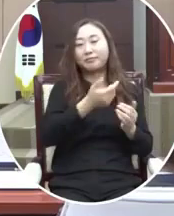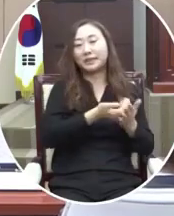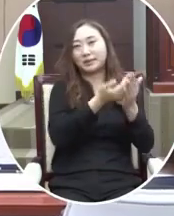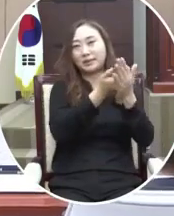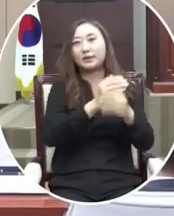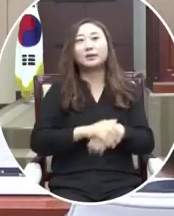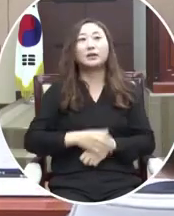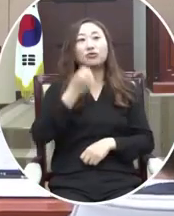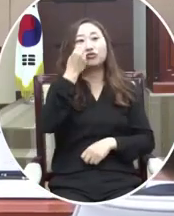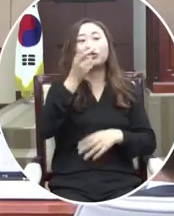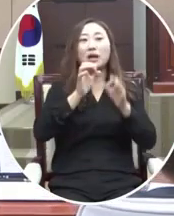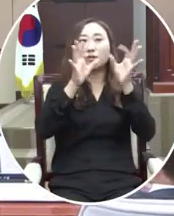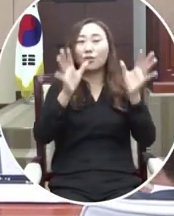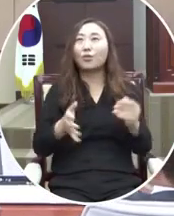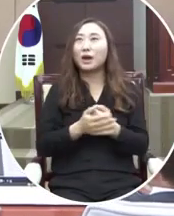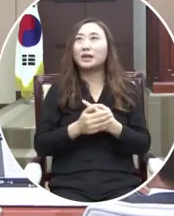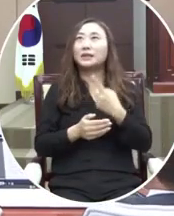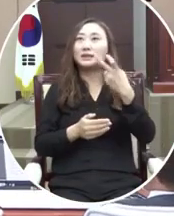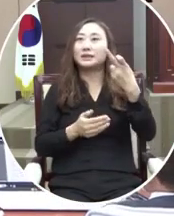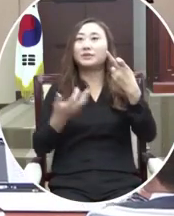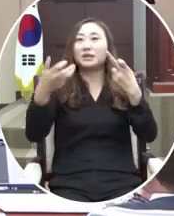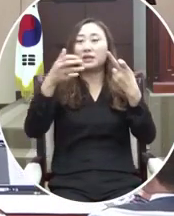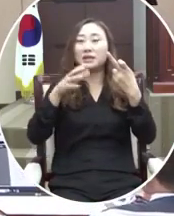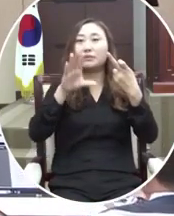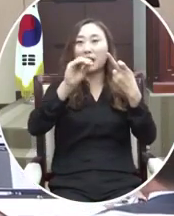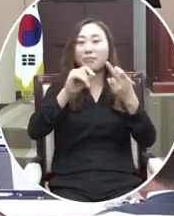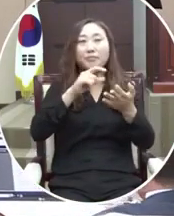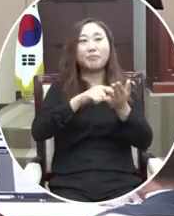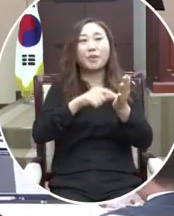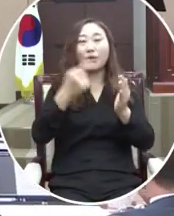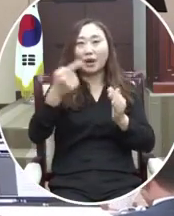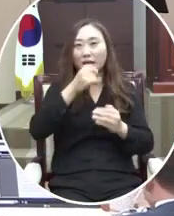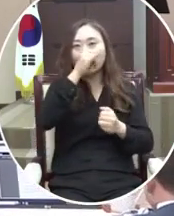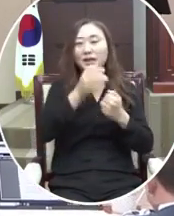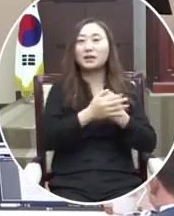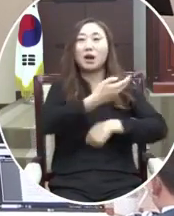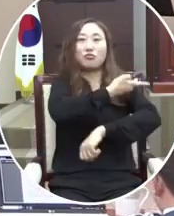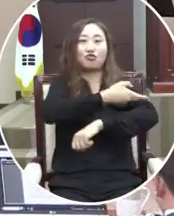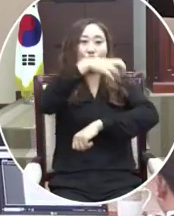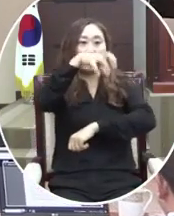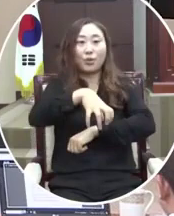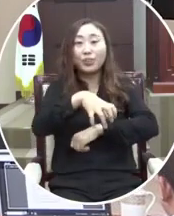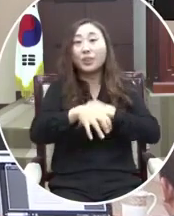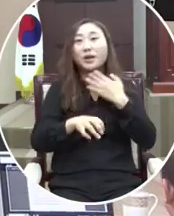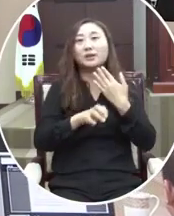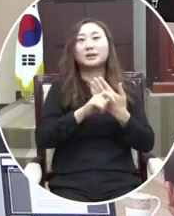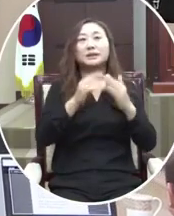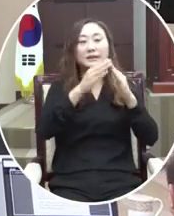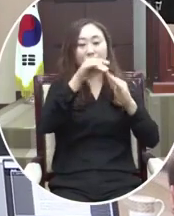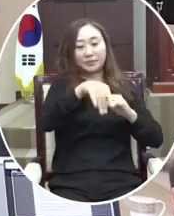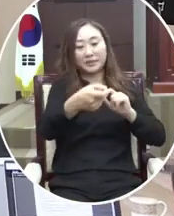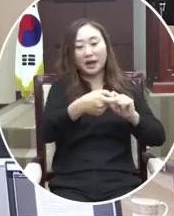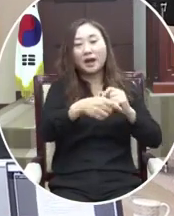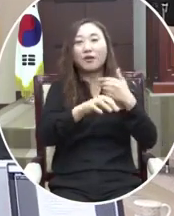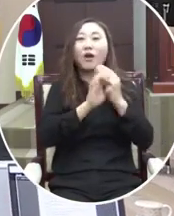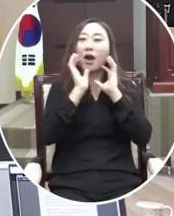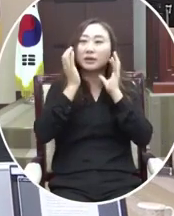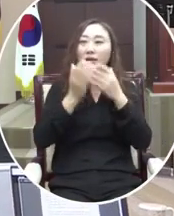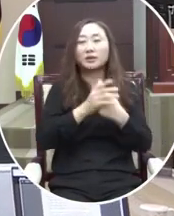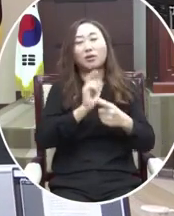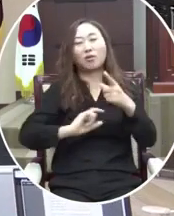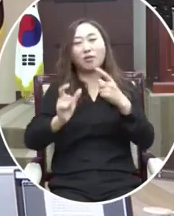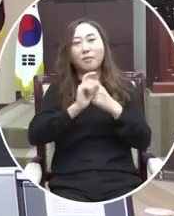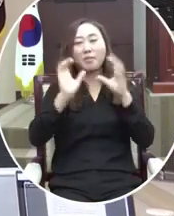하겠습니다 두 달간 11만 명이 다녀간 동네 물놀이장과 워터파크는 집앞 휴양지로 어린이들에게 더욱